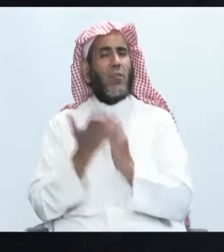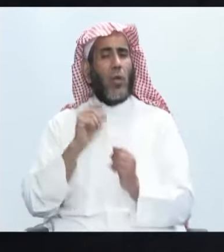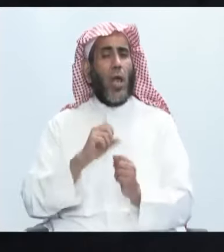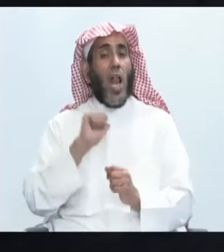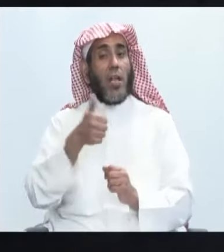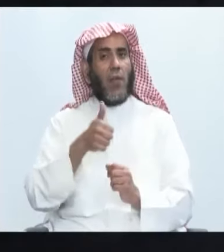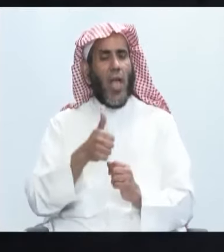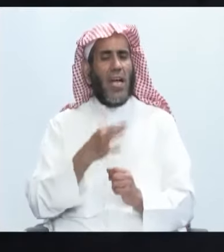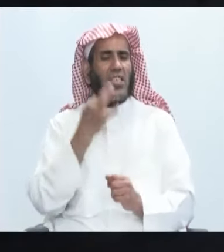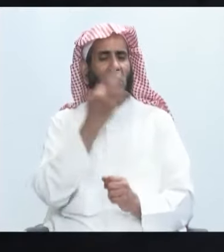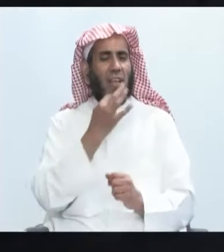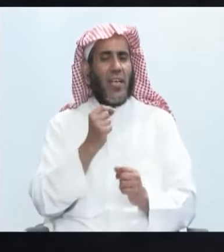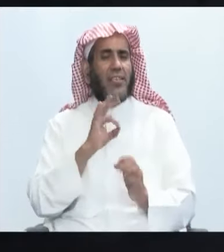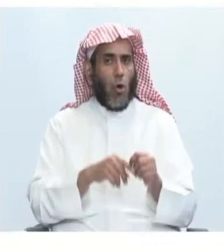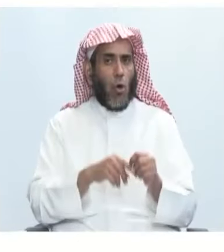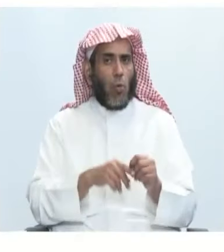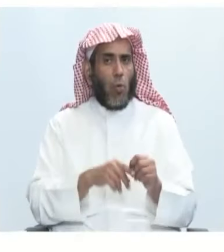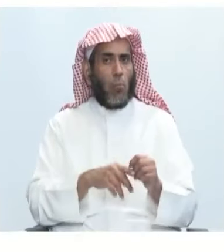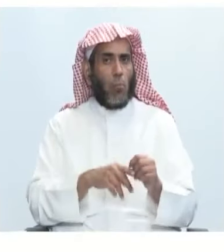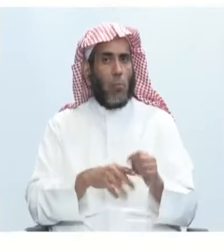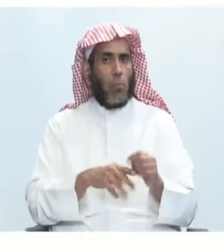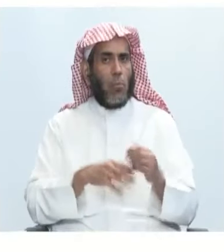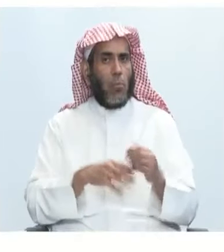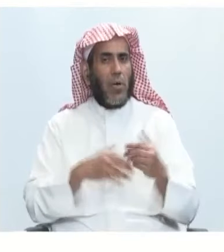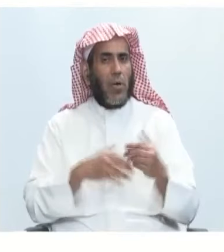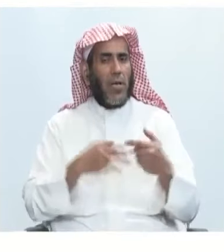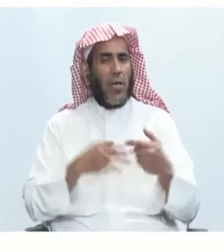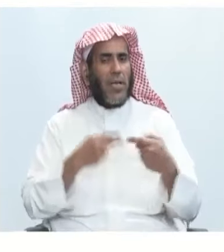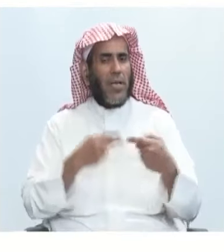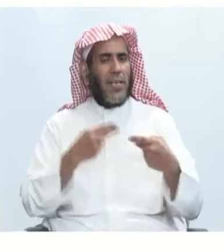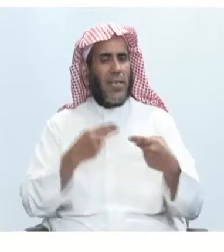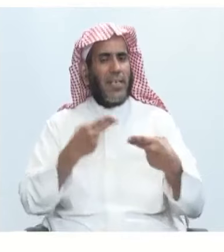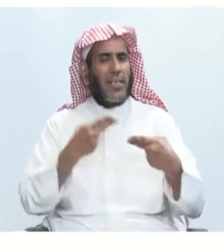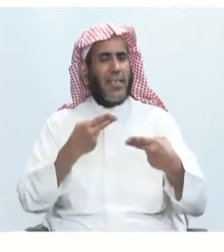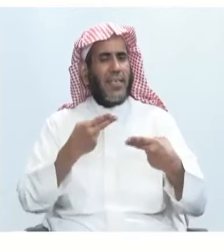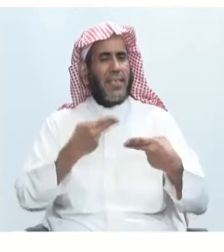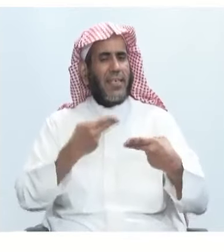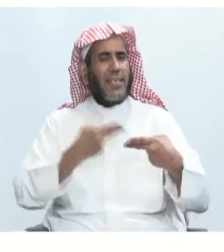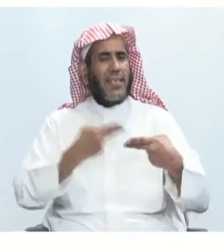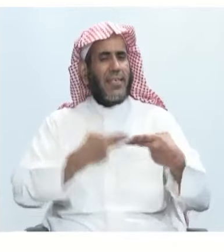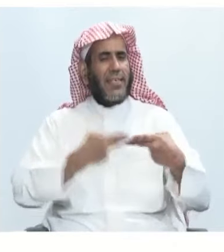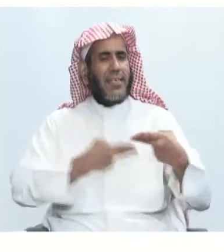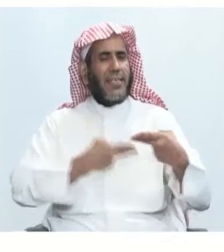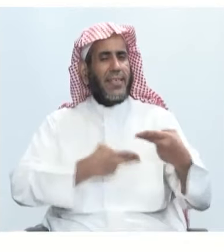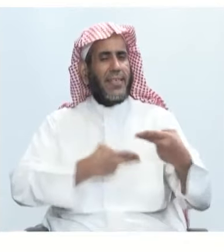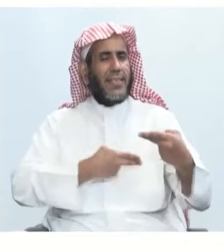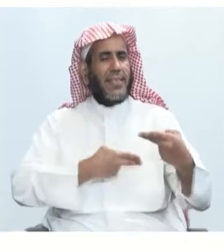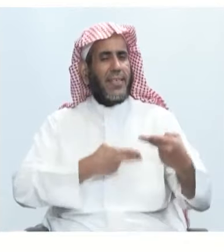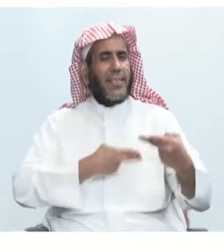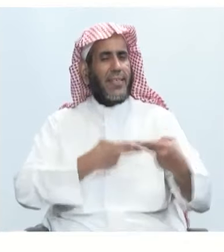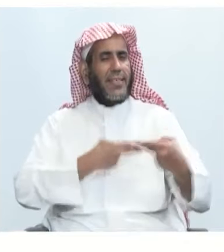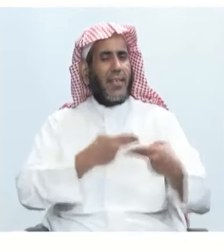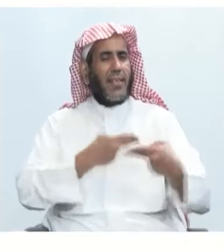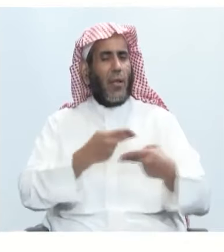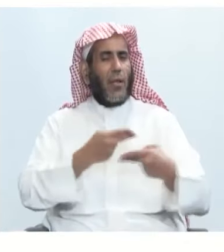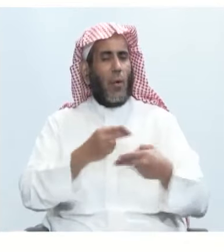الكفايه الشفهيه التواصليه تحدثنا في الدرس الماضي عن عن البدايات التواصل اليوم سنتحدث عن التواصل الاقناعي العوامل المؤثره في